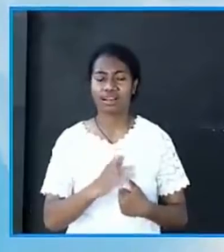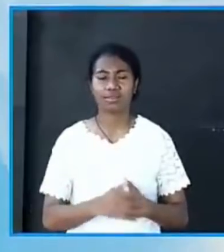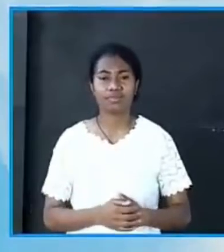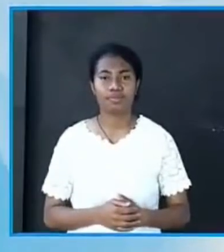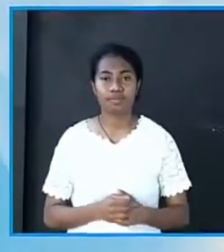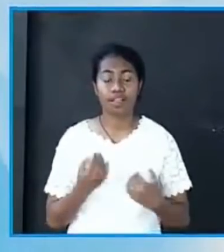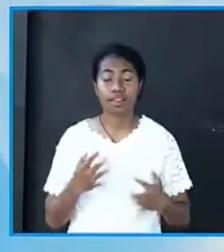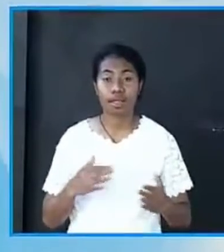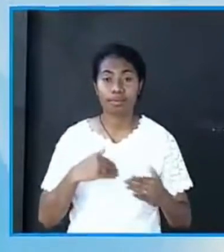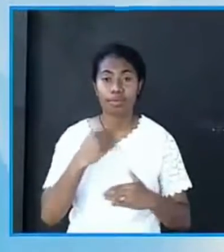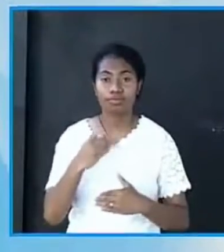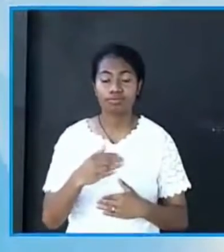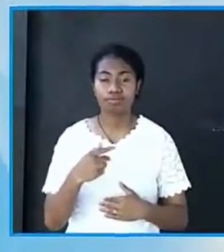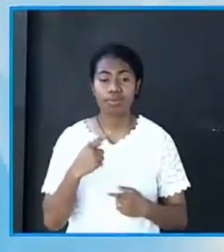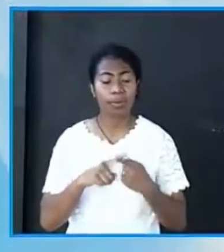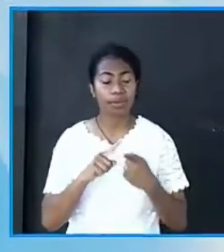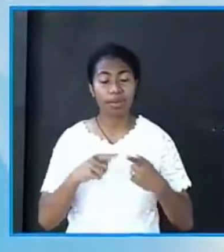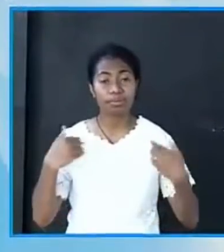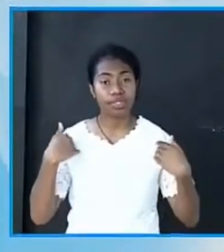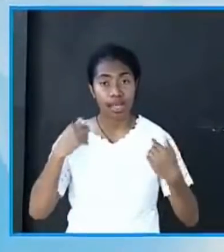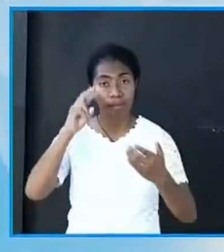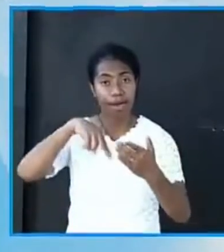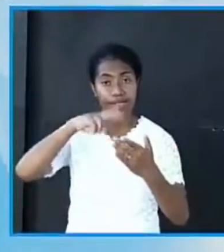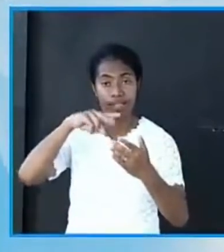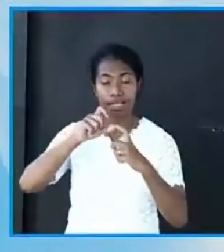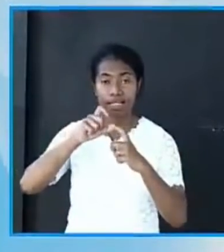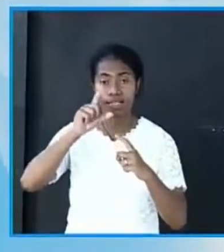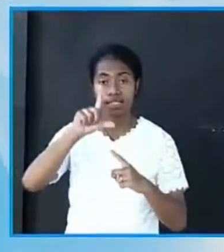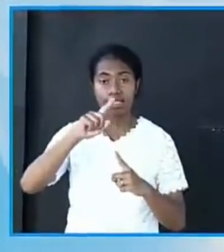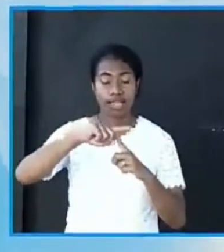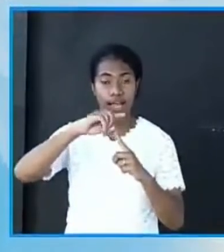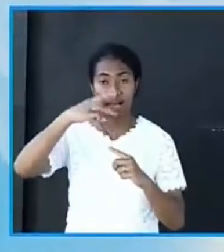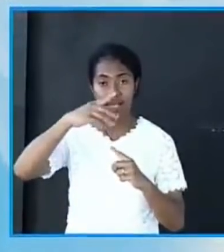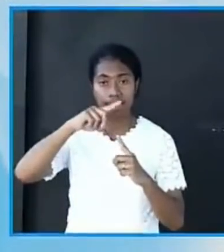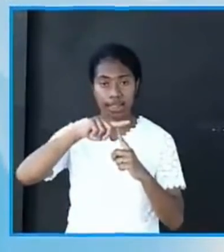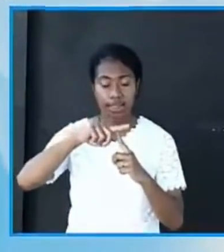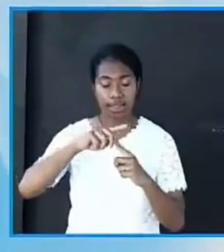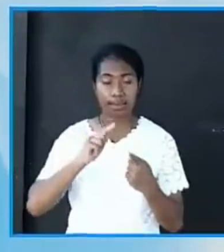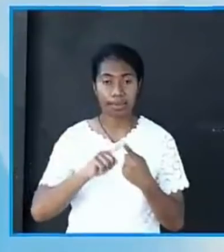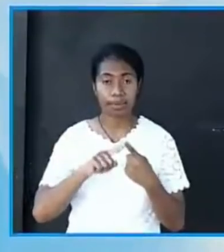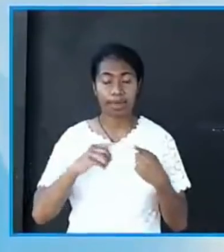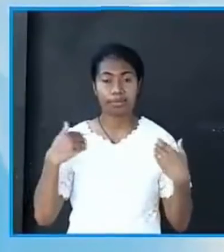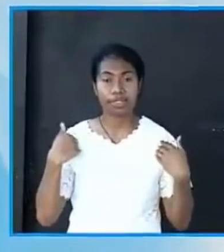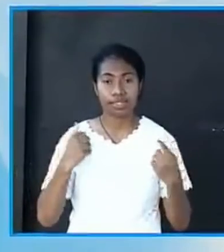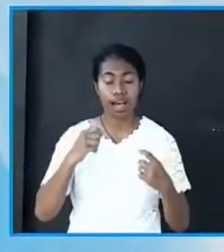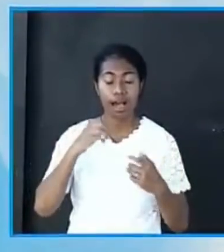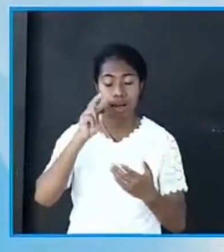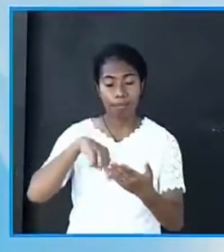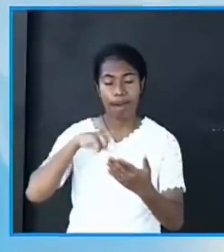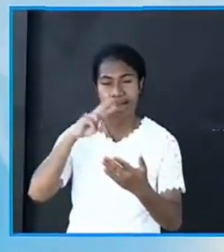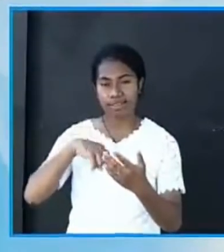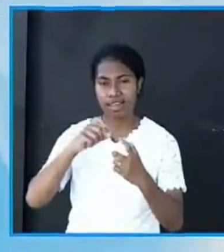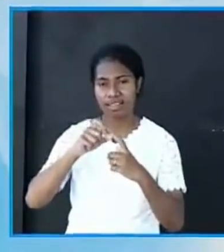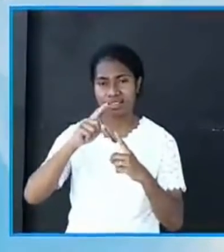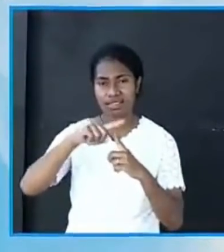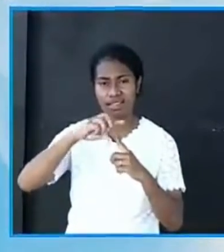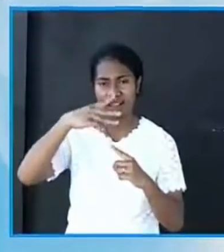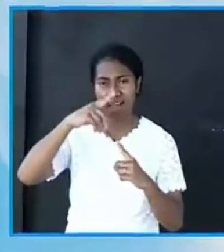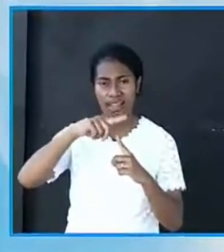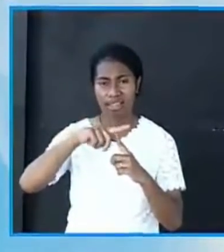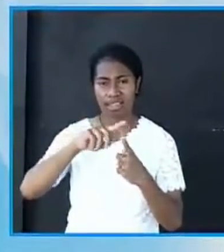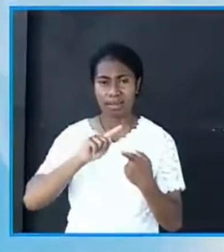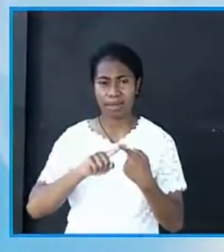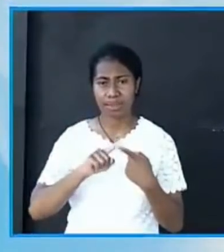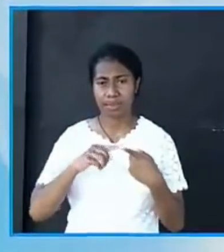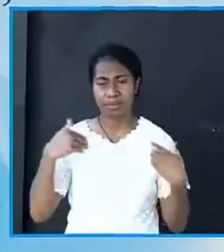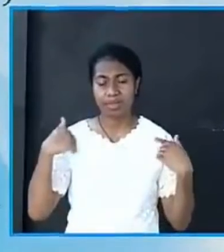tidak secantik atau setampan dulu kita tidak rela karena itu kita enggan berada dalam penggerogotan waktu yang sedang